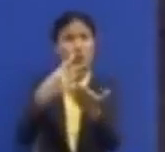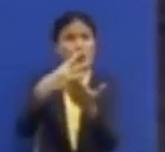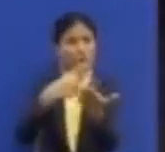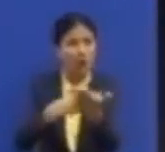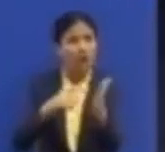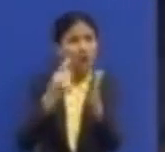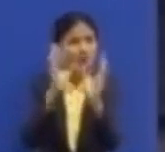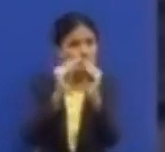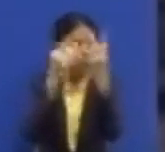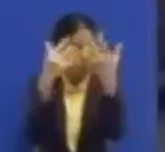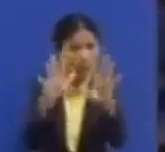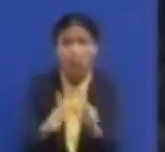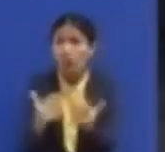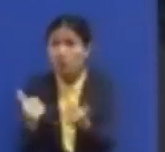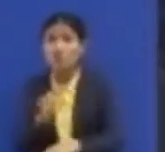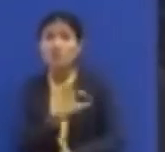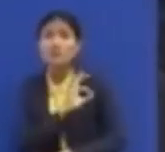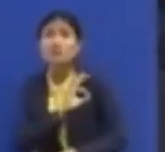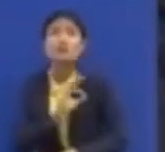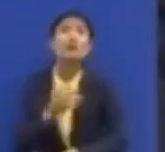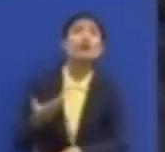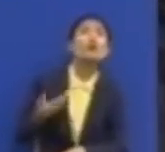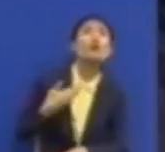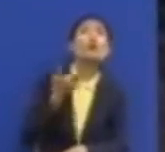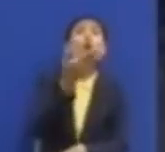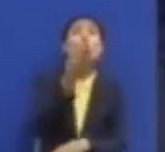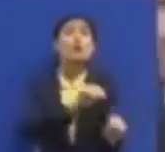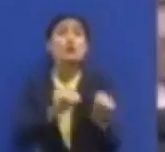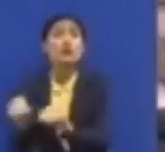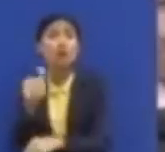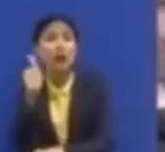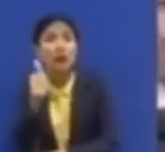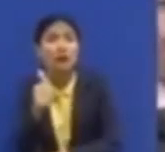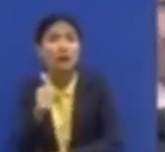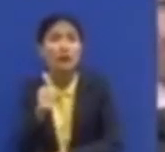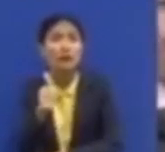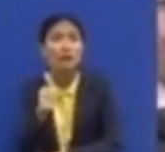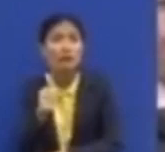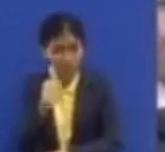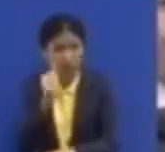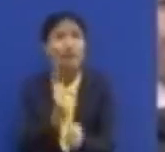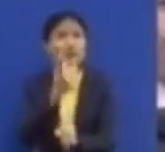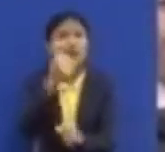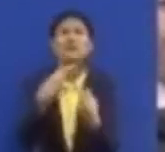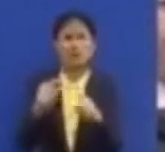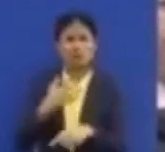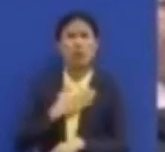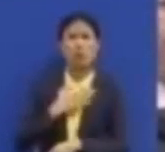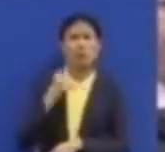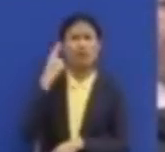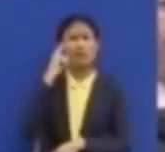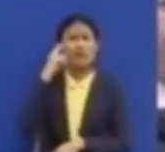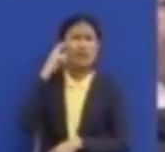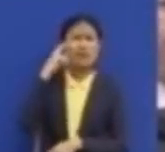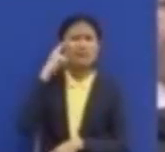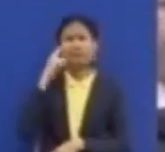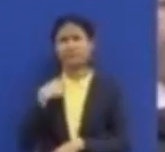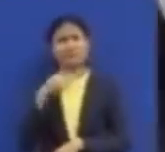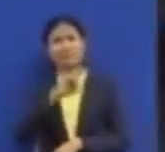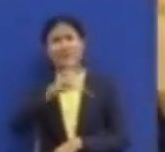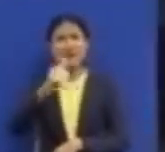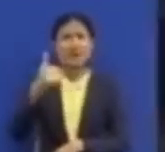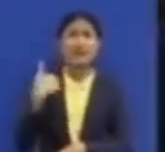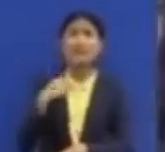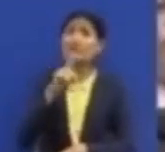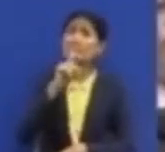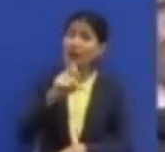ติขอเลื่อนได้เลยแต่ผมเองไม่แน่ใจครับเพราะว่ามันอื้ออึงมากท่านประกาศหรือเปล่าว่าเราเข้าสู่ระเบียบวาระการ